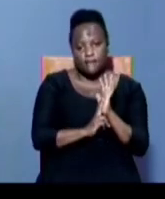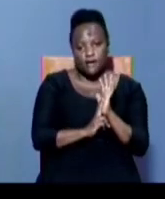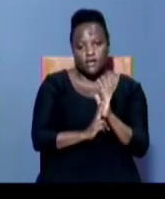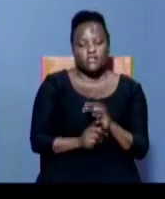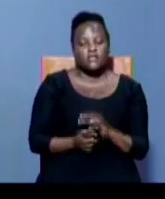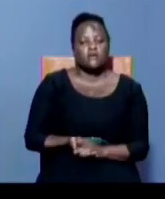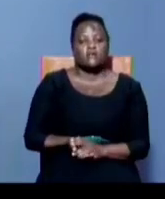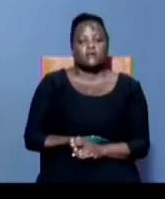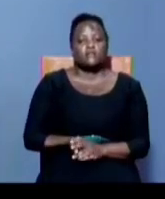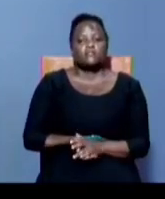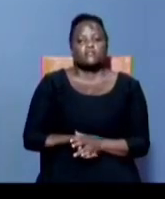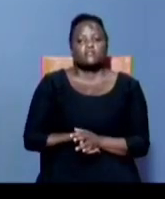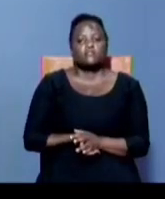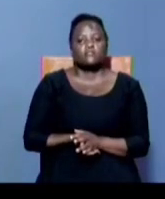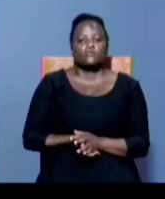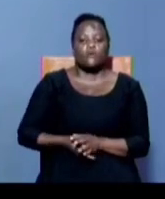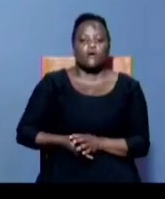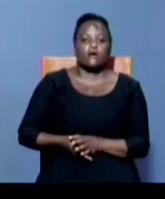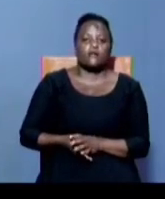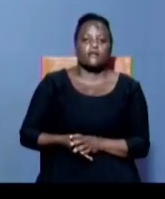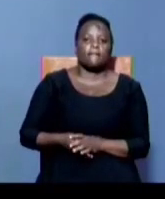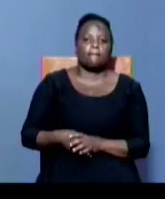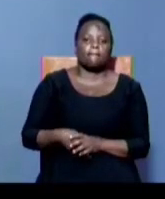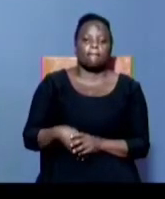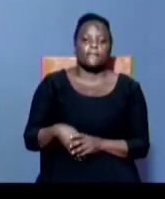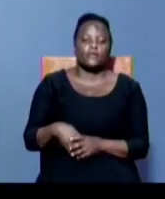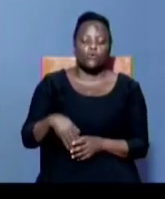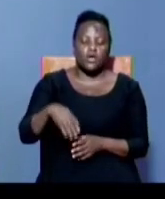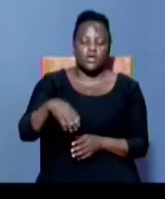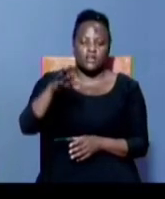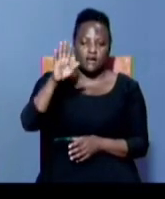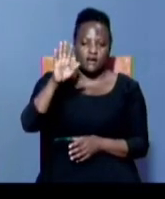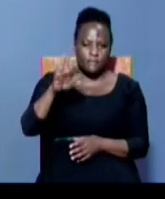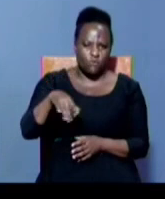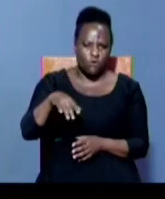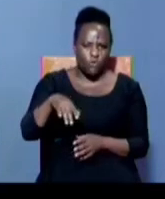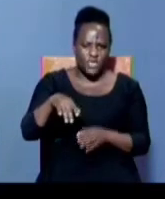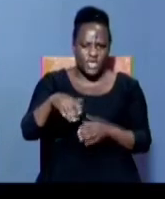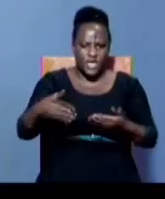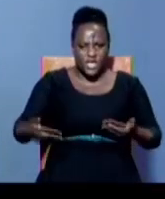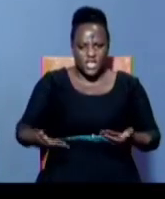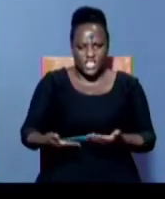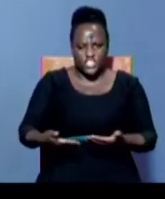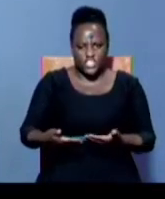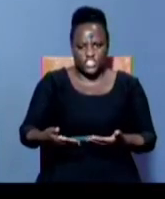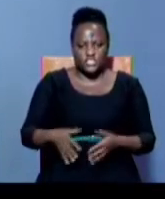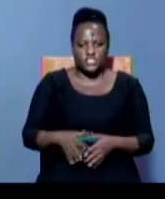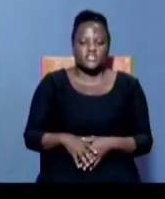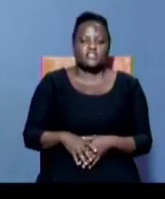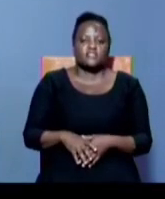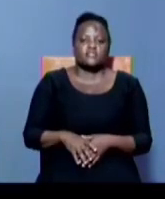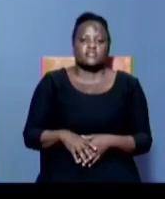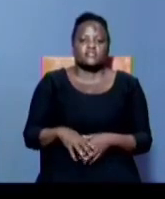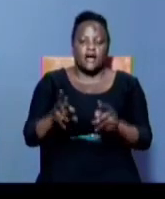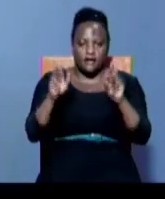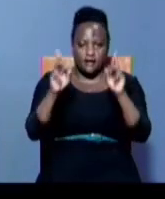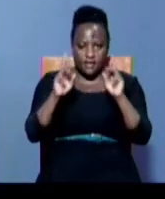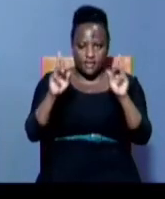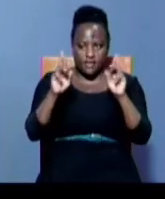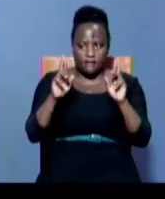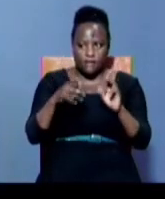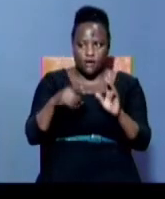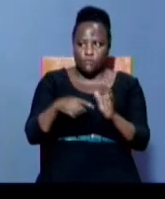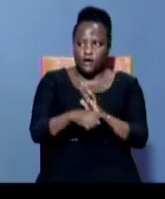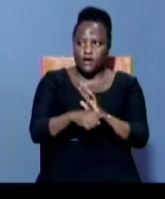nyuswa juu ya kiti cha rehema upande wa mashariki na mbele ya kiti cha rehema upara saba.